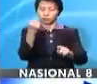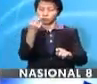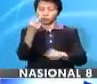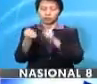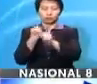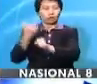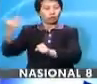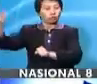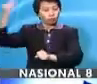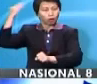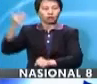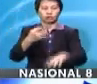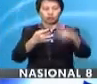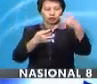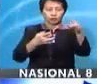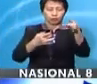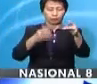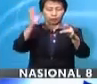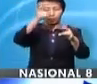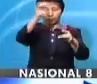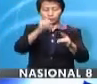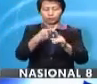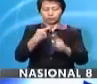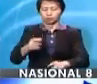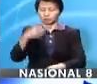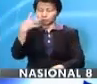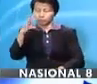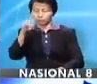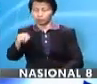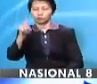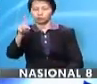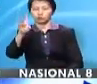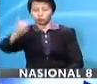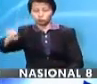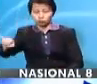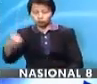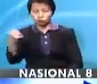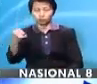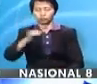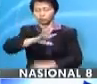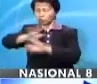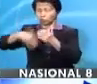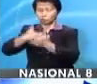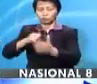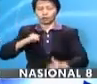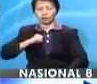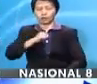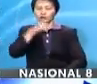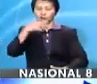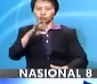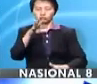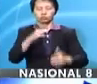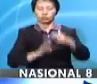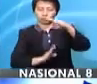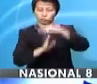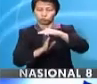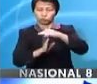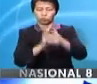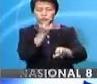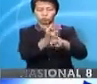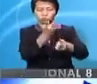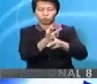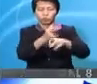lalu, sebanyak 18% daripada 14.19 juta keseluruhan ahli telah mencapai kuantum